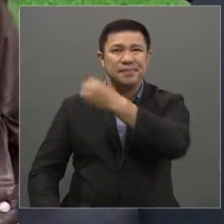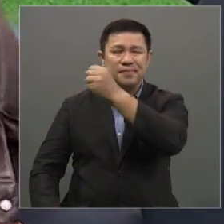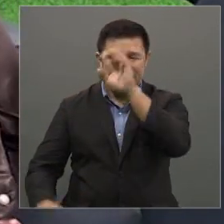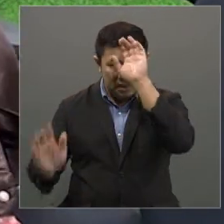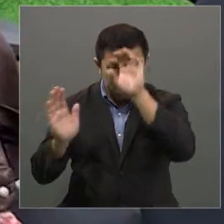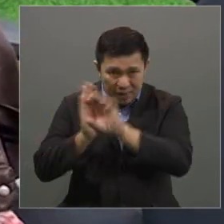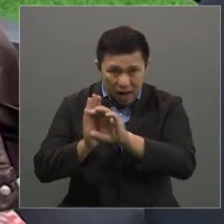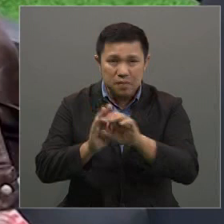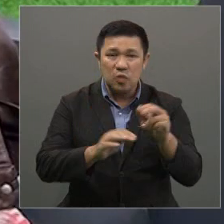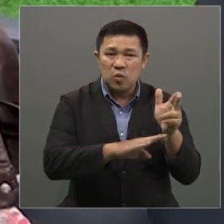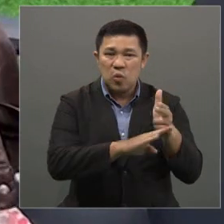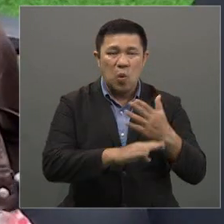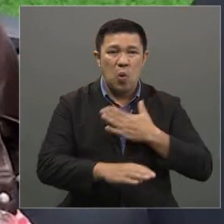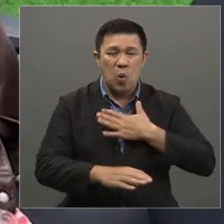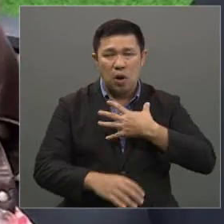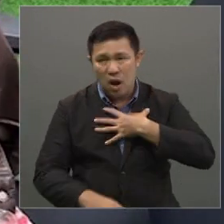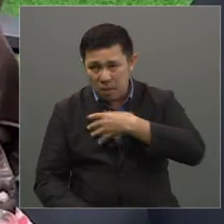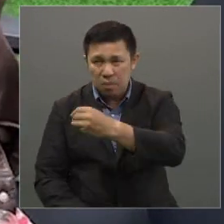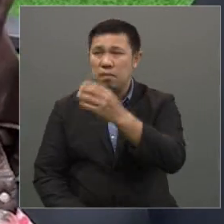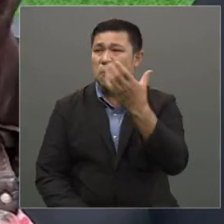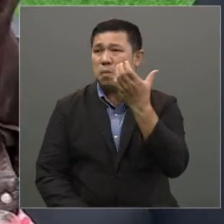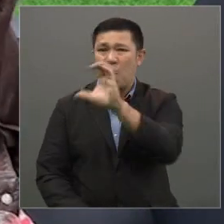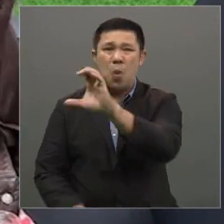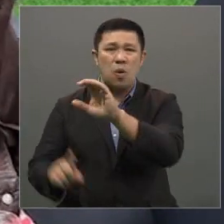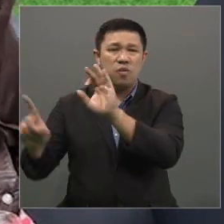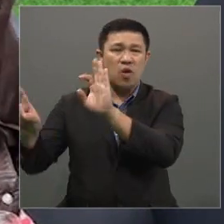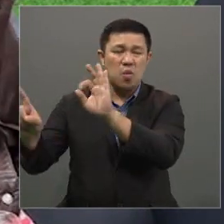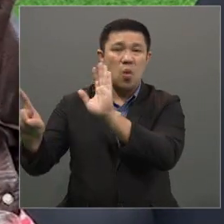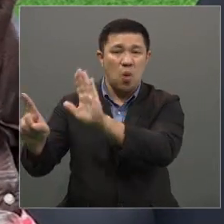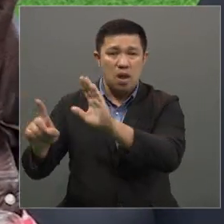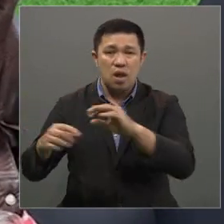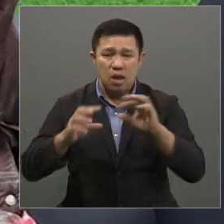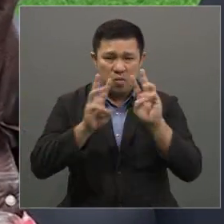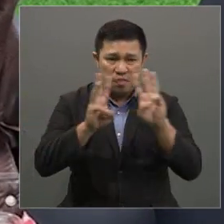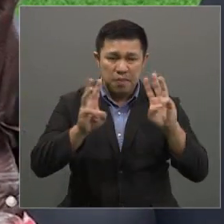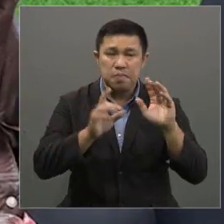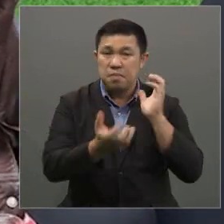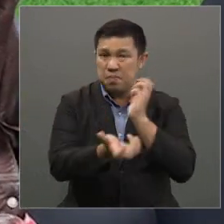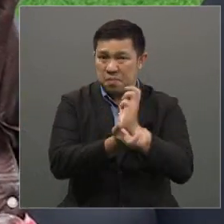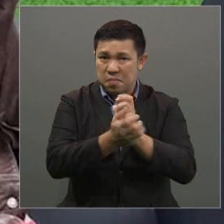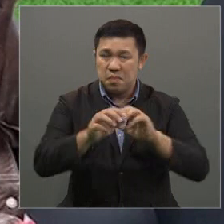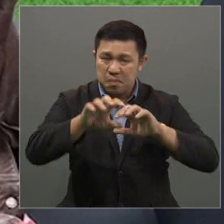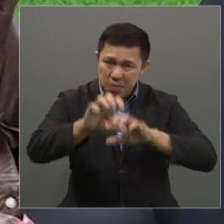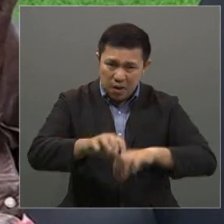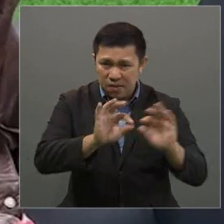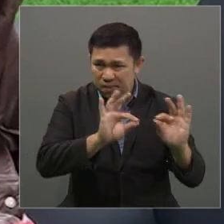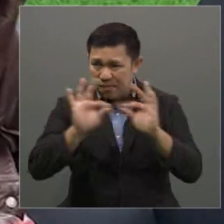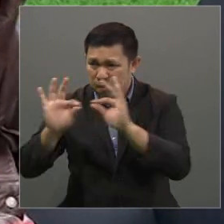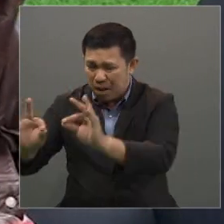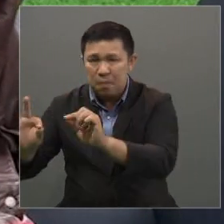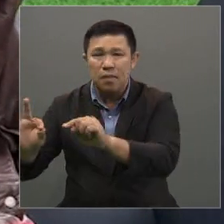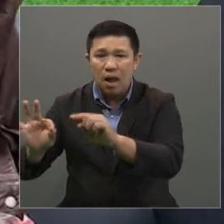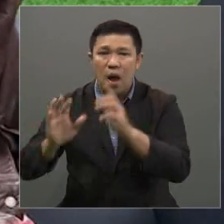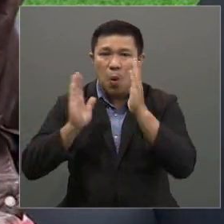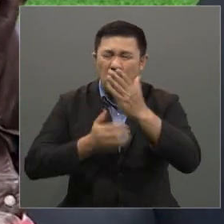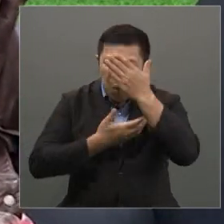ำรูปและคลิปวิดีโอของเธอลงไปโพสต์ในเพจดังกล่าวมีการแนบลิงก์เว็บพนันเอาไว้ใต้รูปอีกด้วย เพื่อหวังจะ